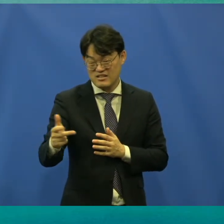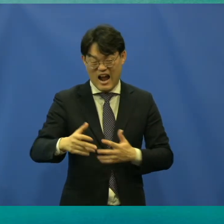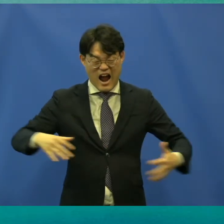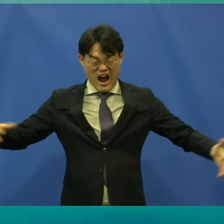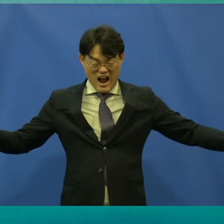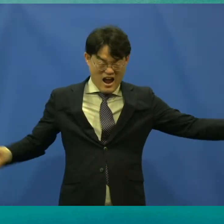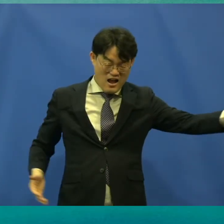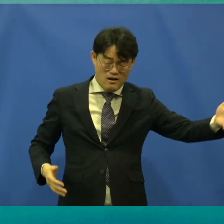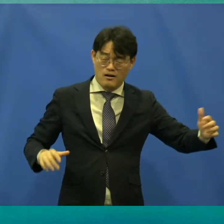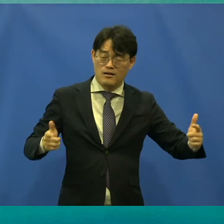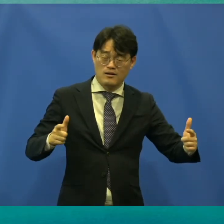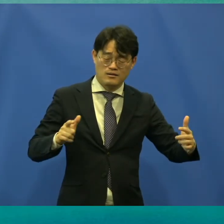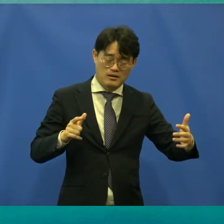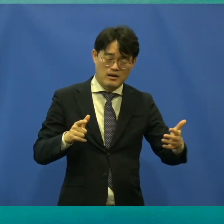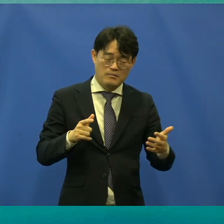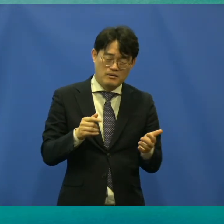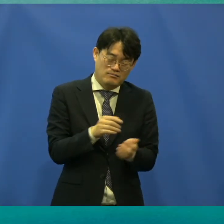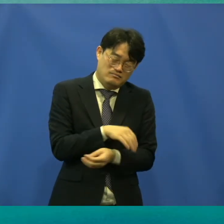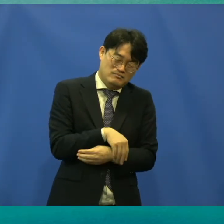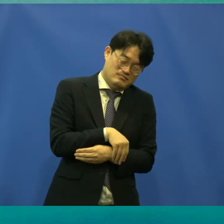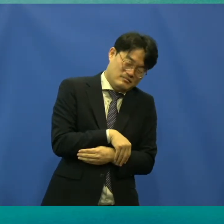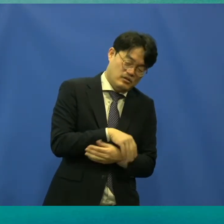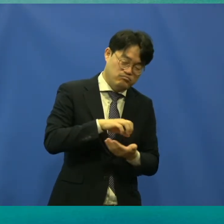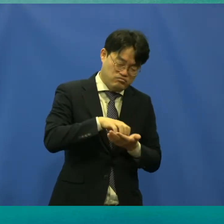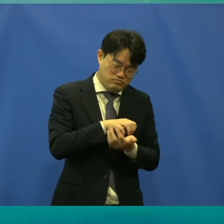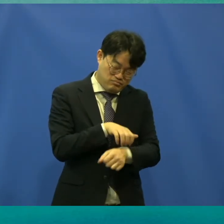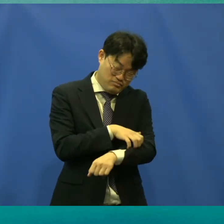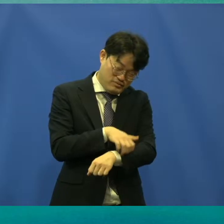하나님이 요나를 다루시는 방식입니다.